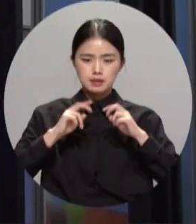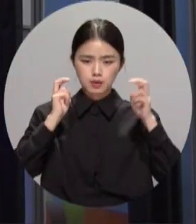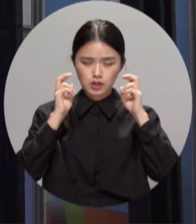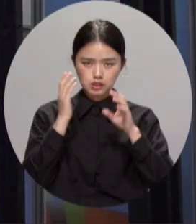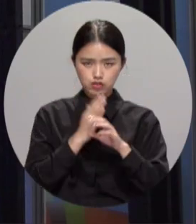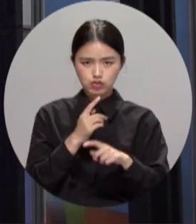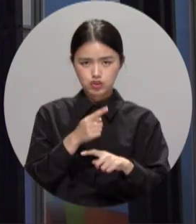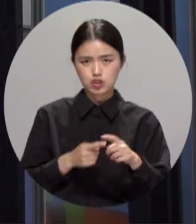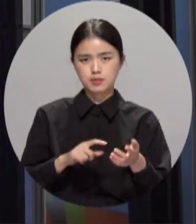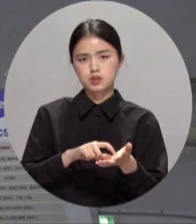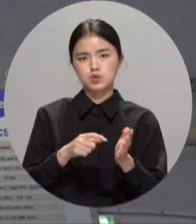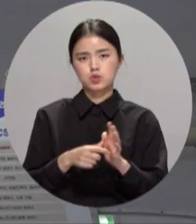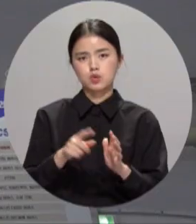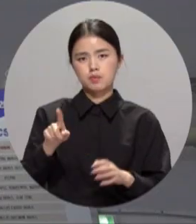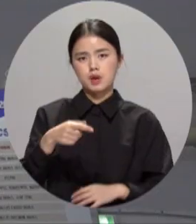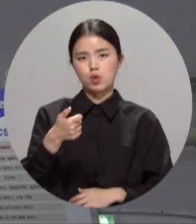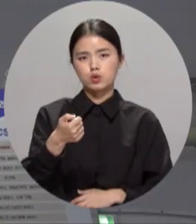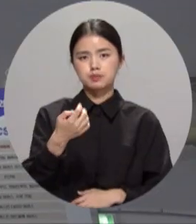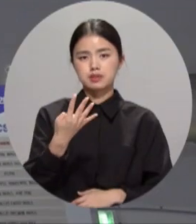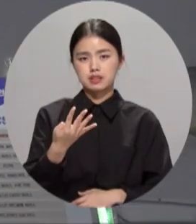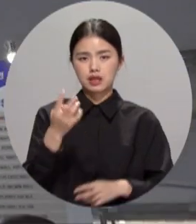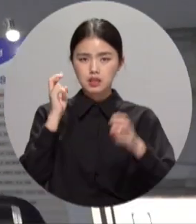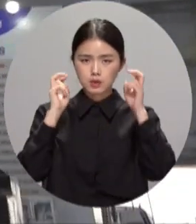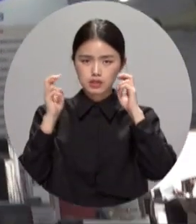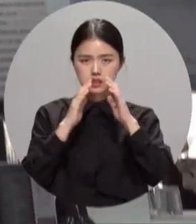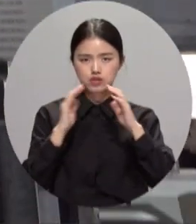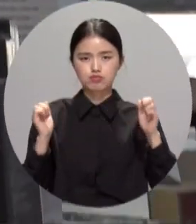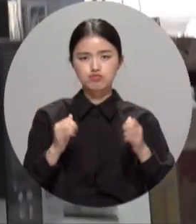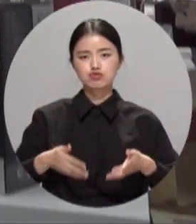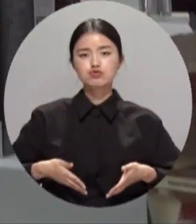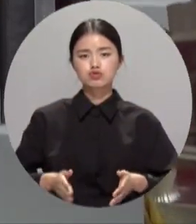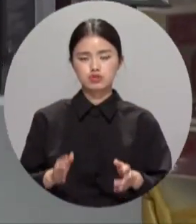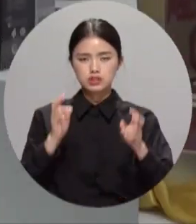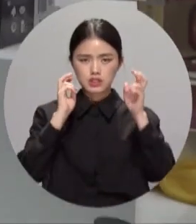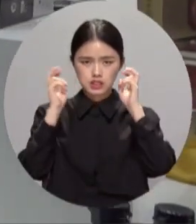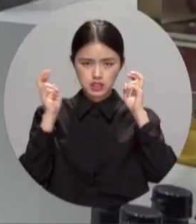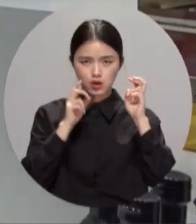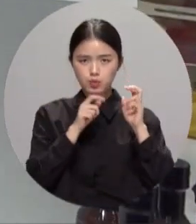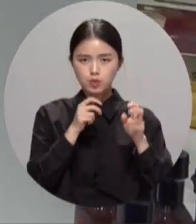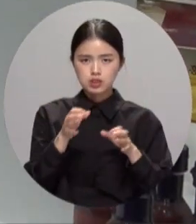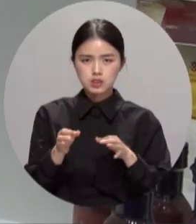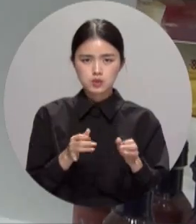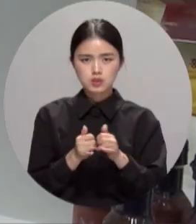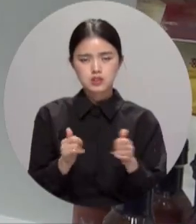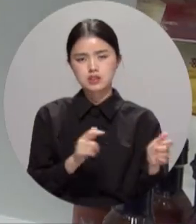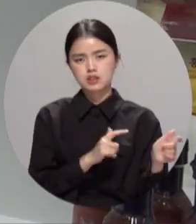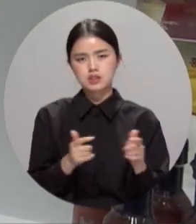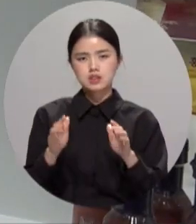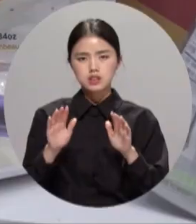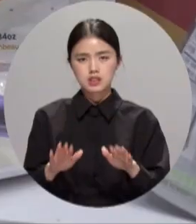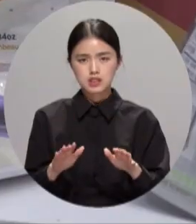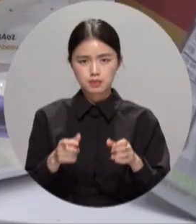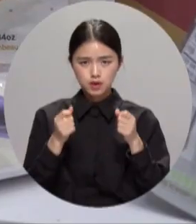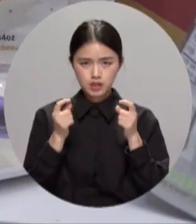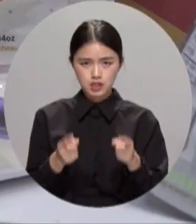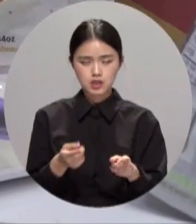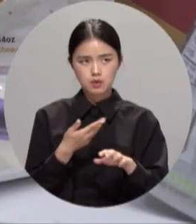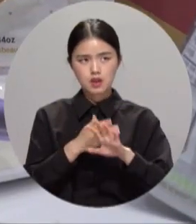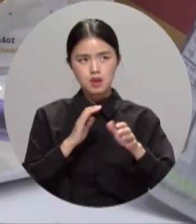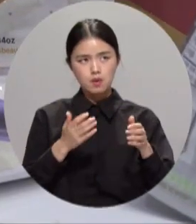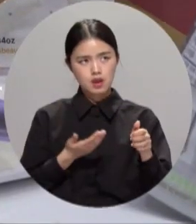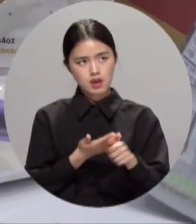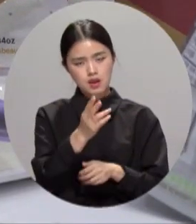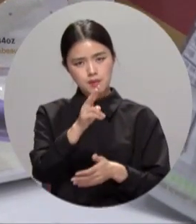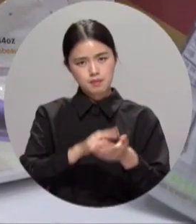가운데 절반가량인 154개 업체가 전북 기업으로 돈의 상공인들은 이번 대회가 수출 시장 개척에